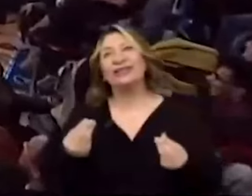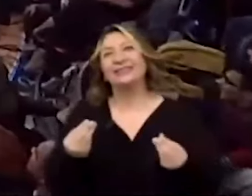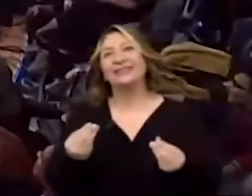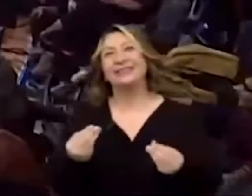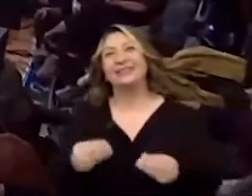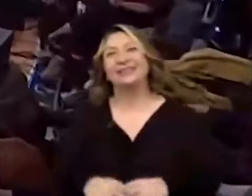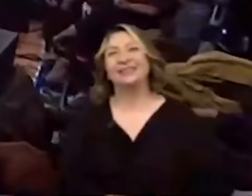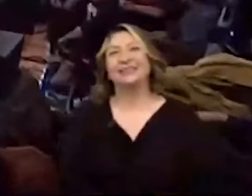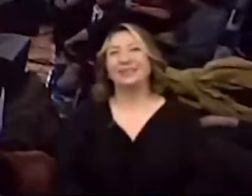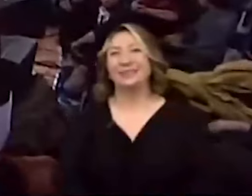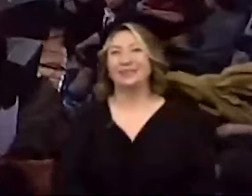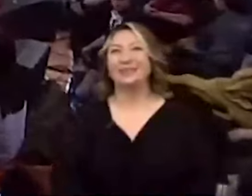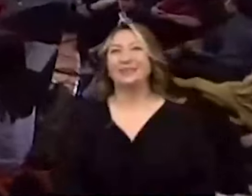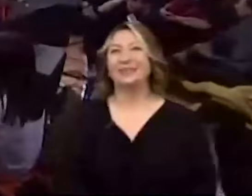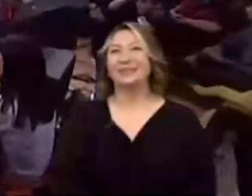belaya.